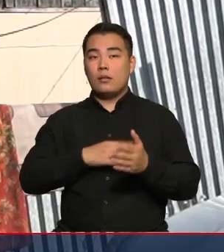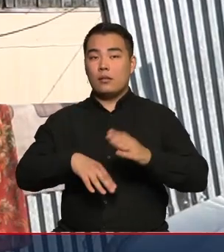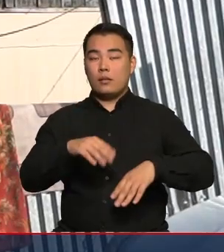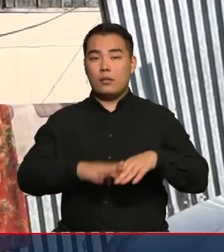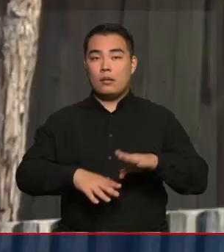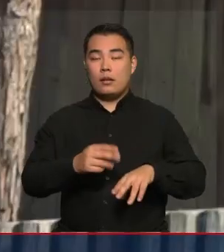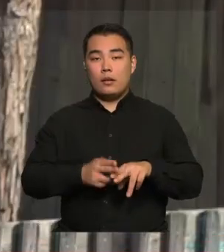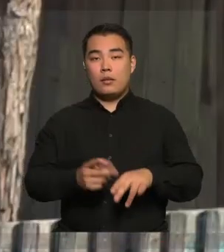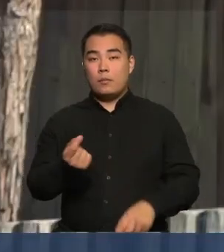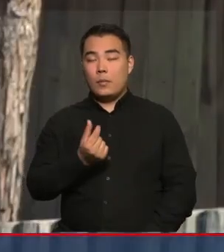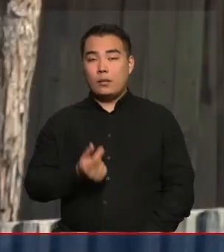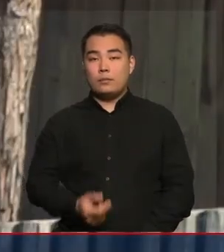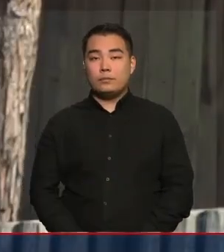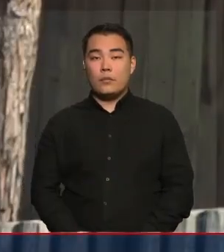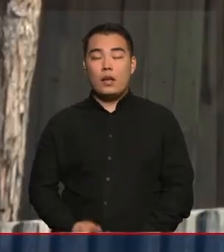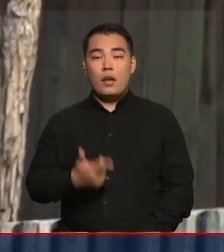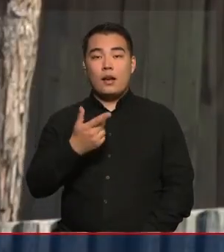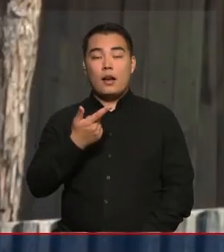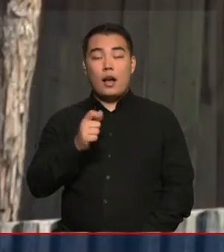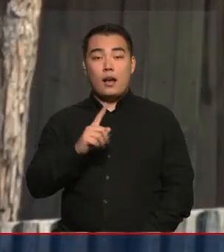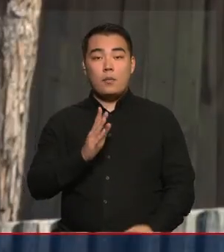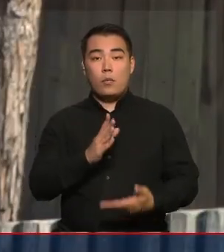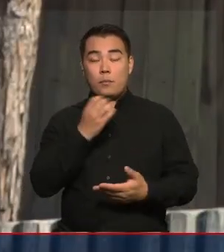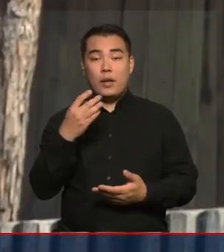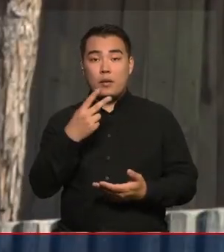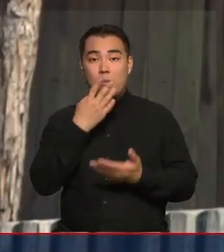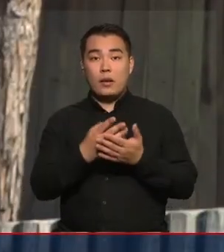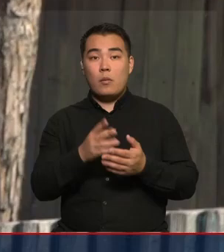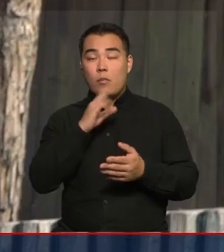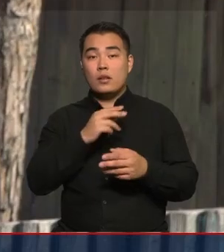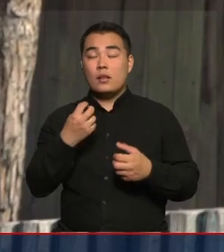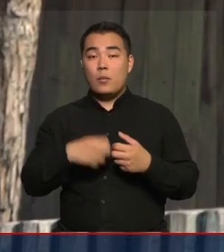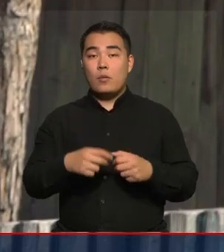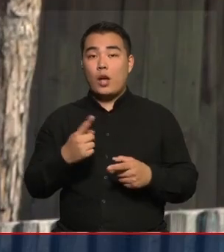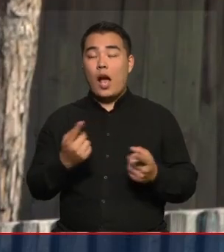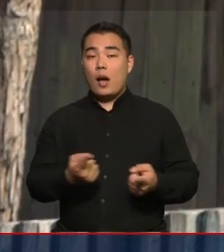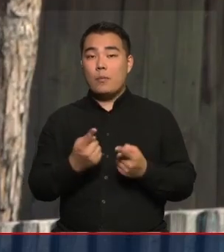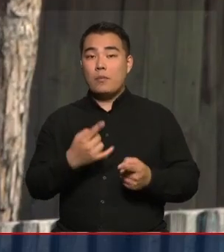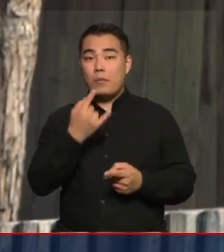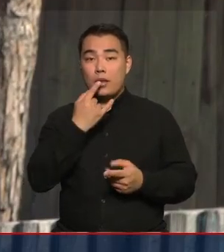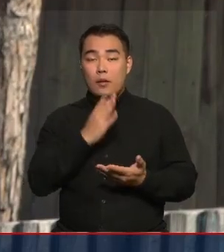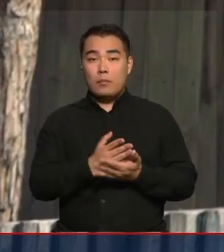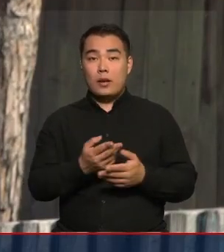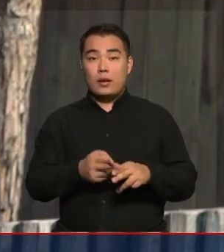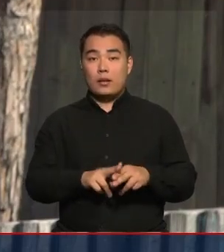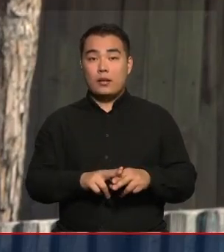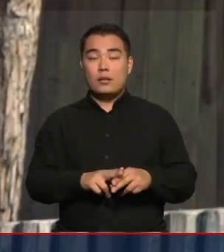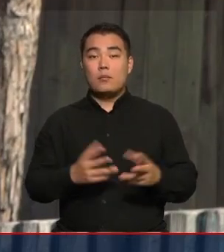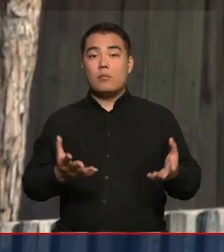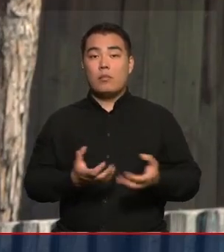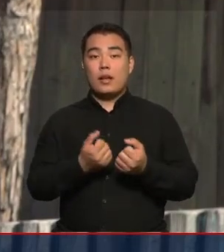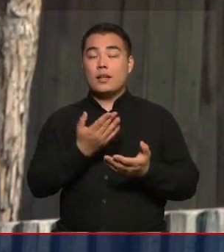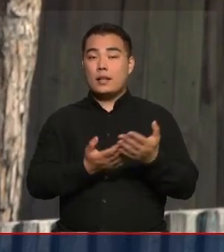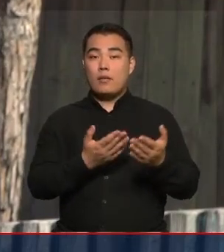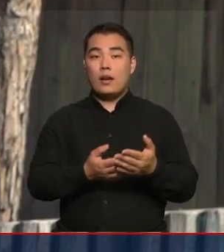этого мало. Датчики угарного газа тоже могут выйти из строя, ведь работают они на обычных батарейках. Спасатели рекомендуют как